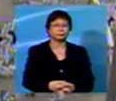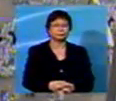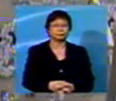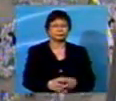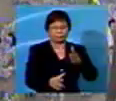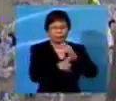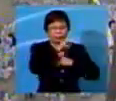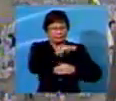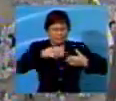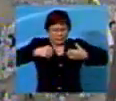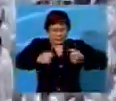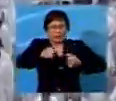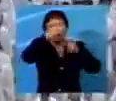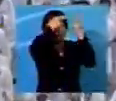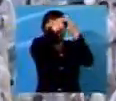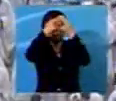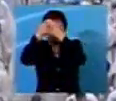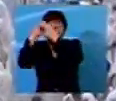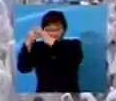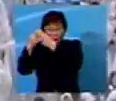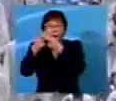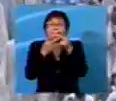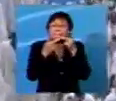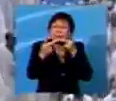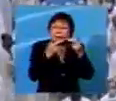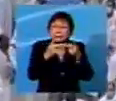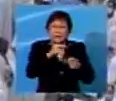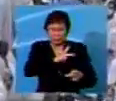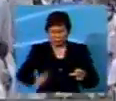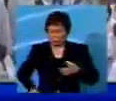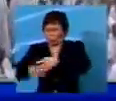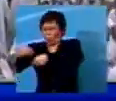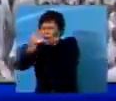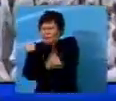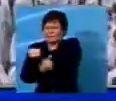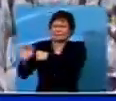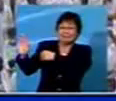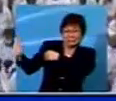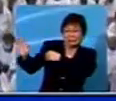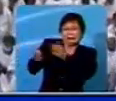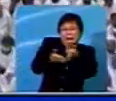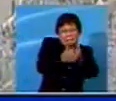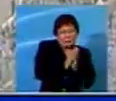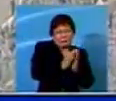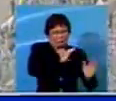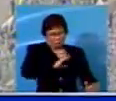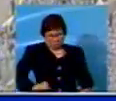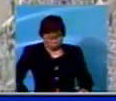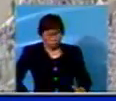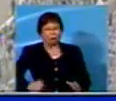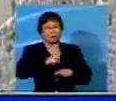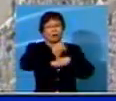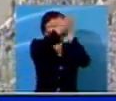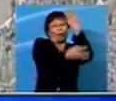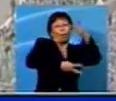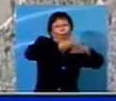pemangku menteri kesihatan Arab Saudi adil Fakih berkata Kementerian Luar negaranya juga telah meminta kedutaan dan konsulatnya di